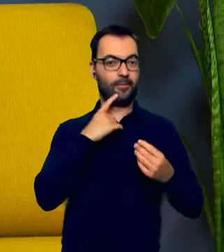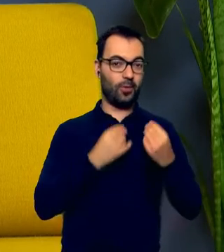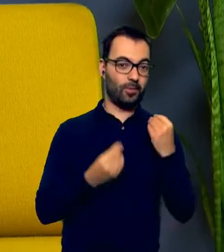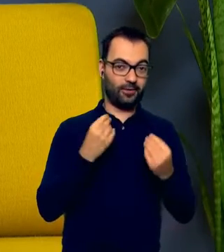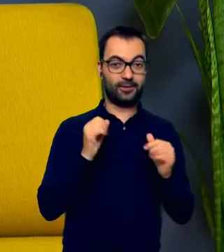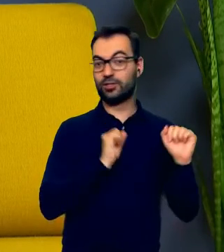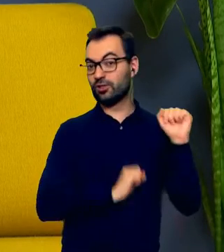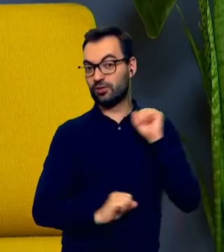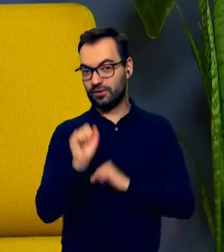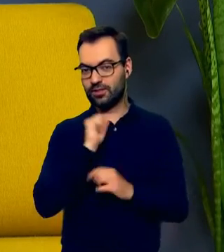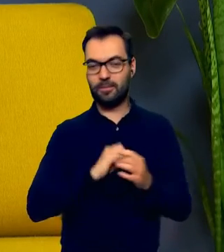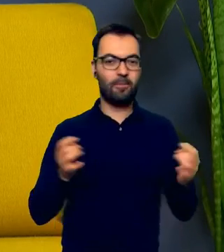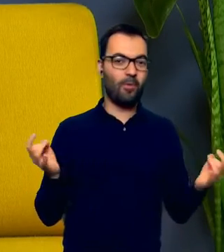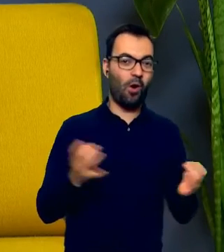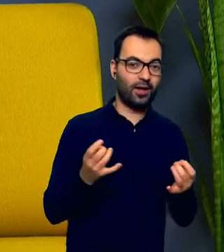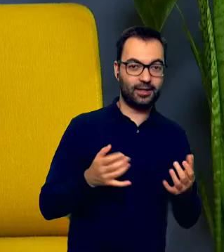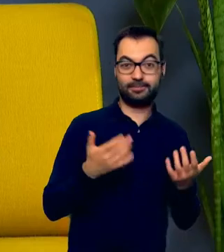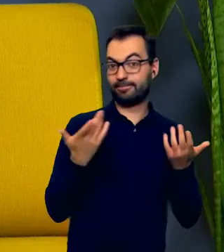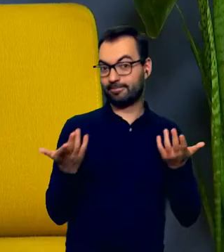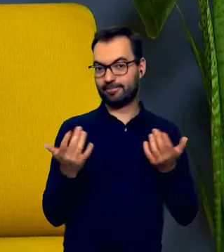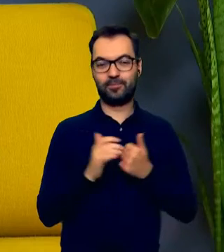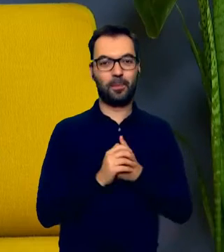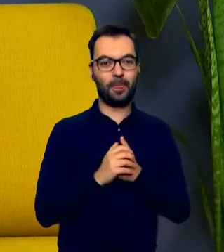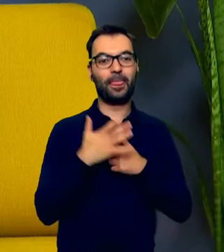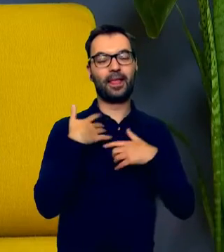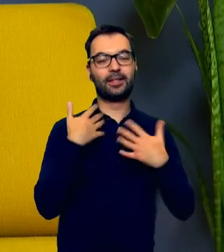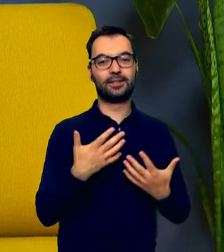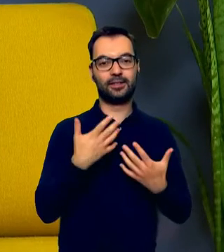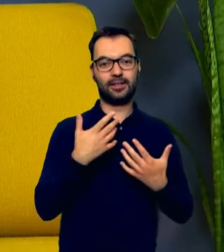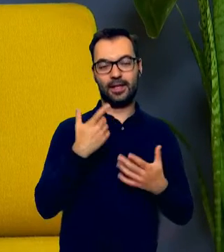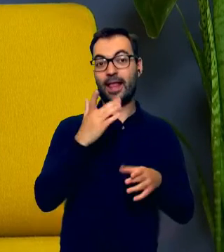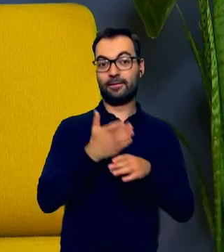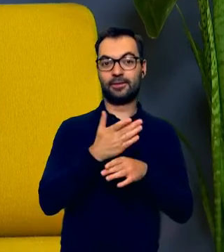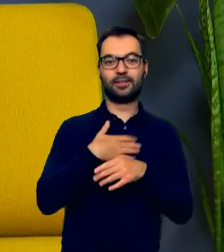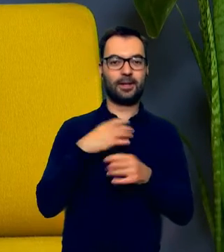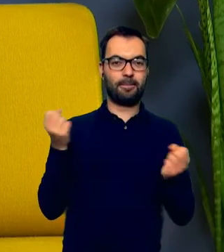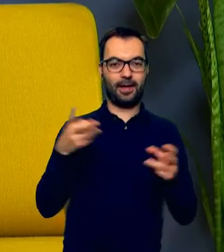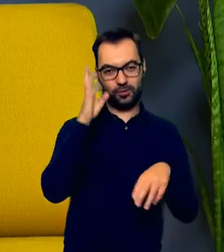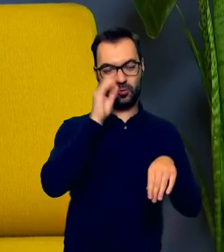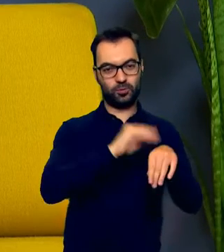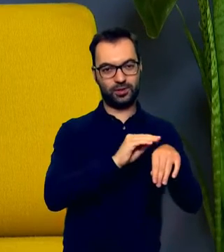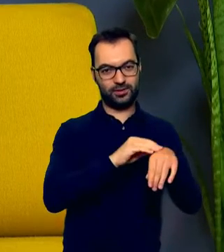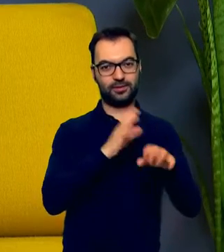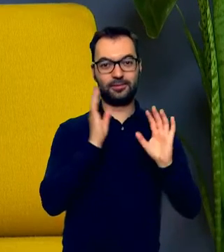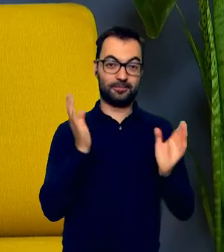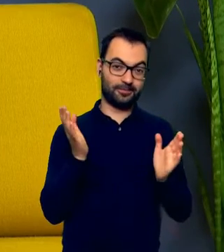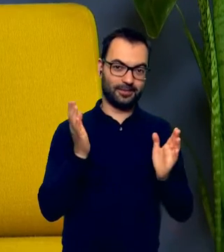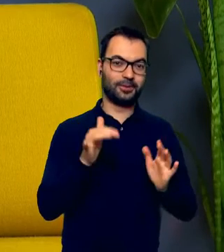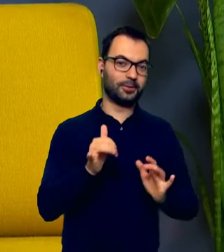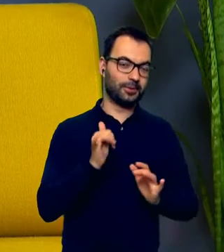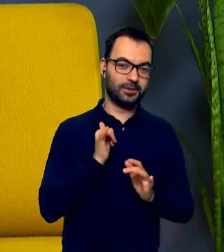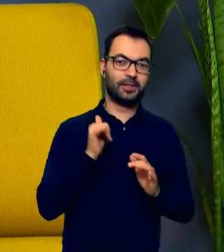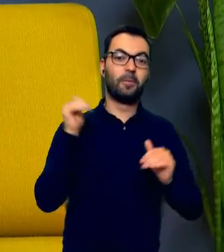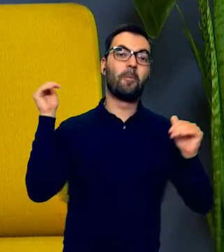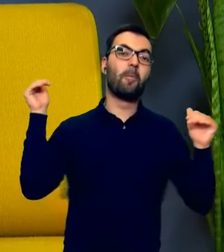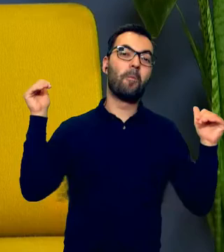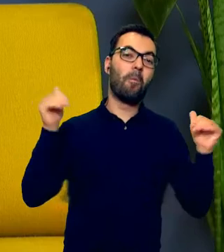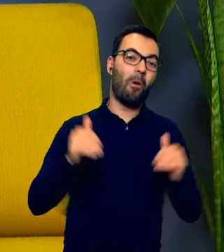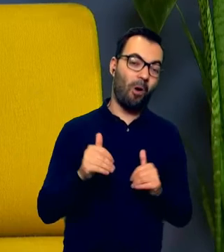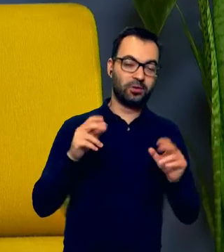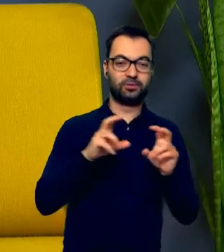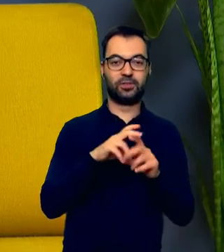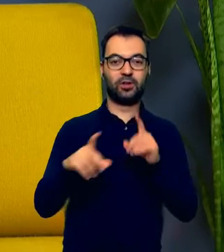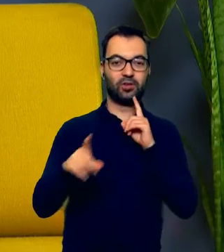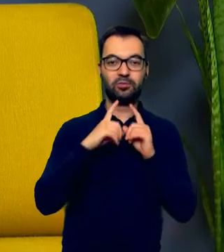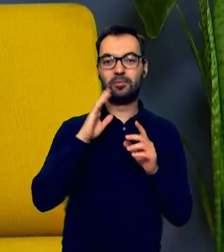pobawić, poćwiczyć, pograć. Chciałam, ostrzegałam nawet już Bernarda, że być może przytoczę podczas